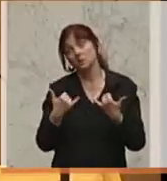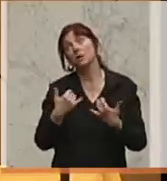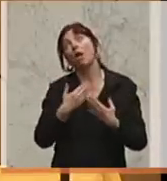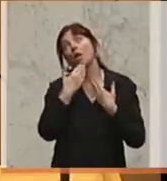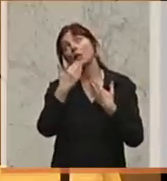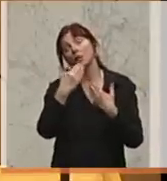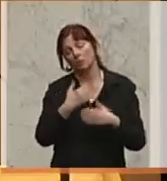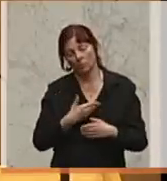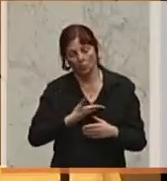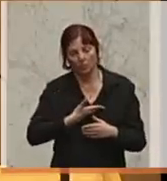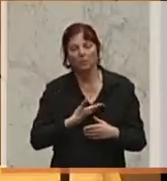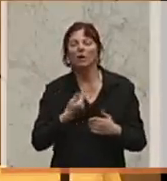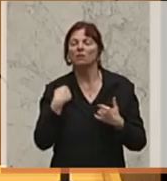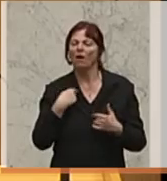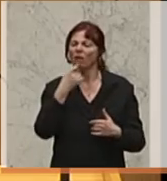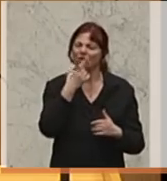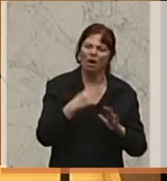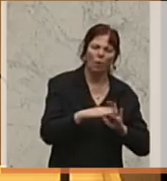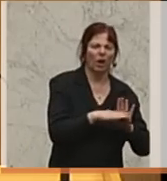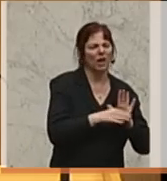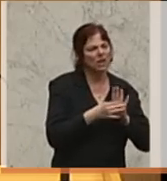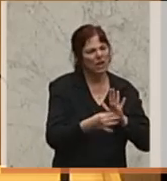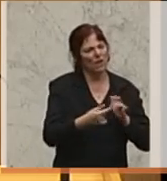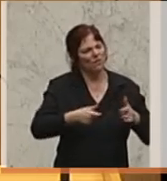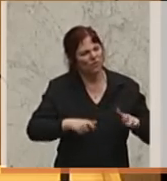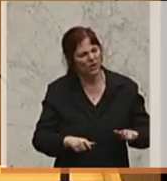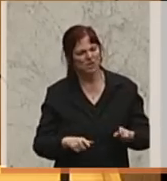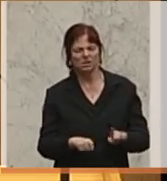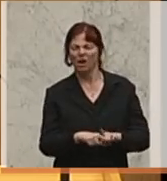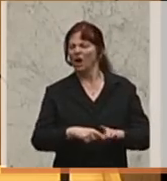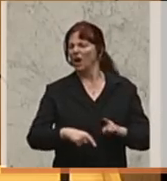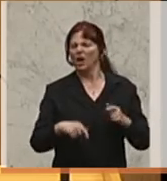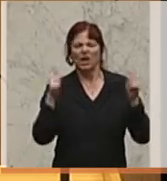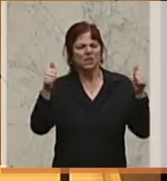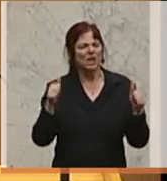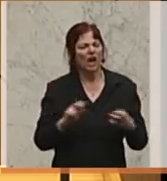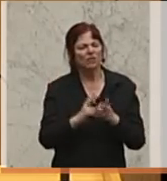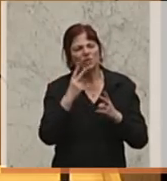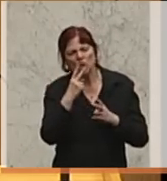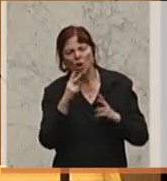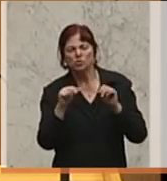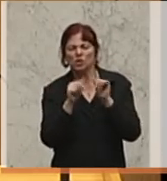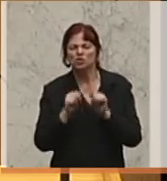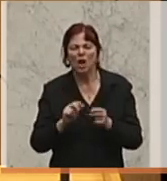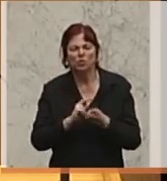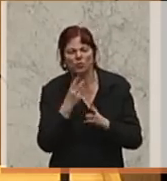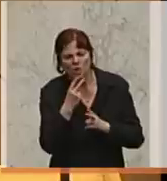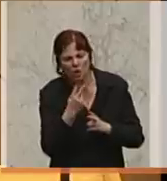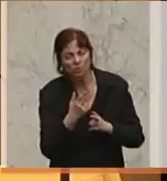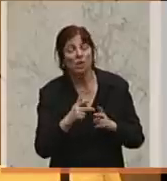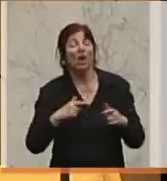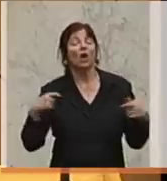festlegt, genaue Kriterien festlegt, wie Inserate ausschauen müssen, wie sie gestaltet sein müssen, wie die